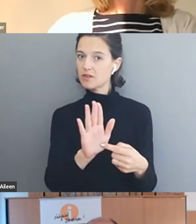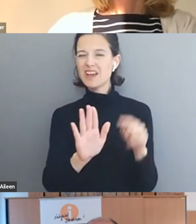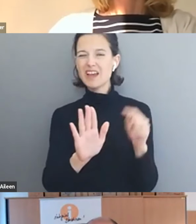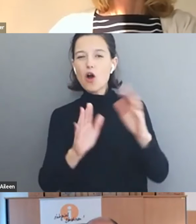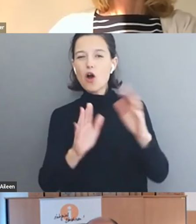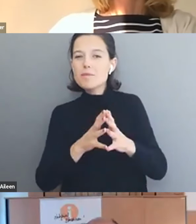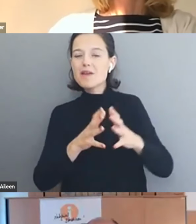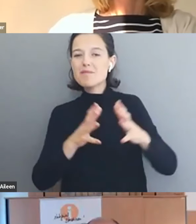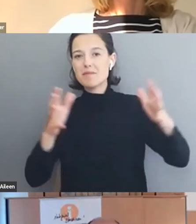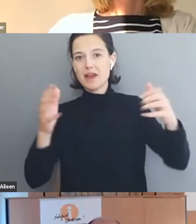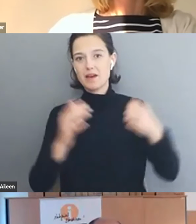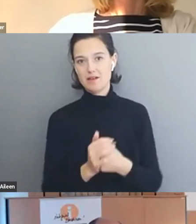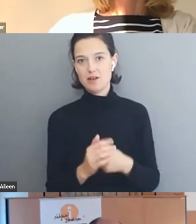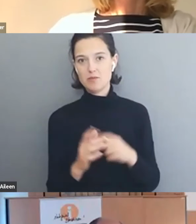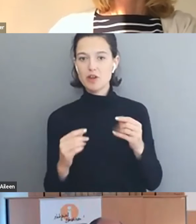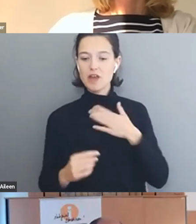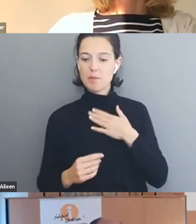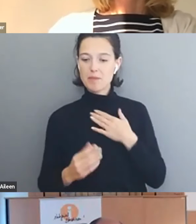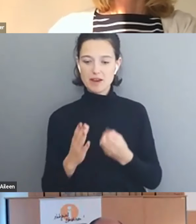Produkt, meine Dienstleistung besser macht.